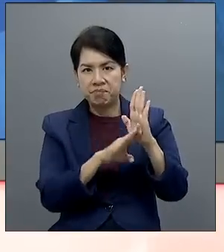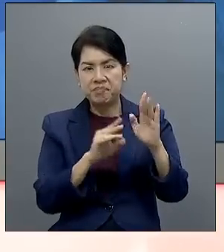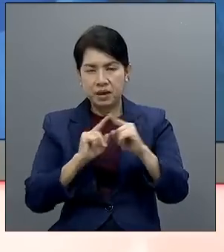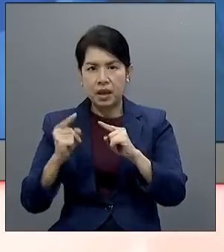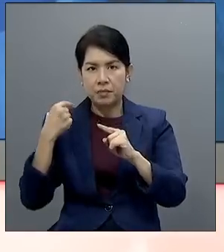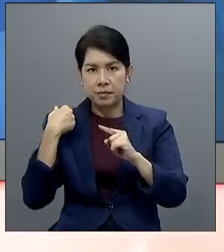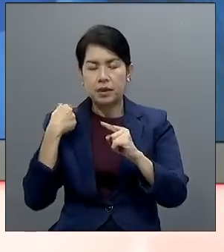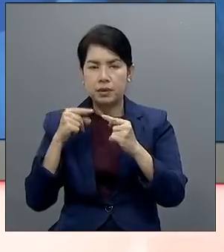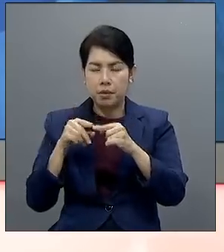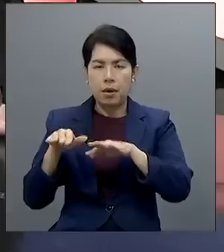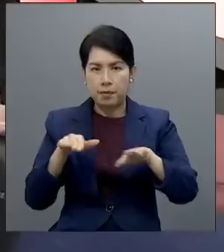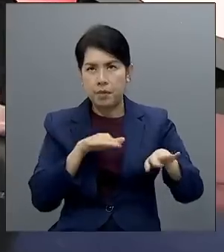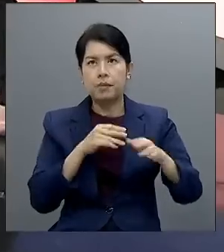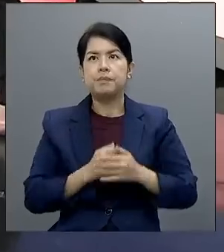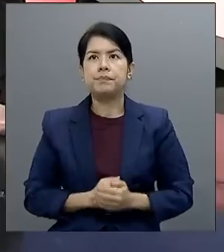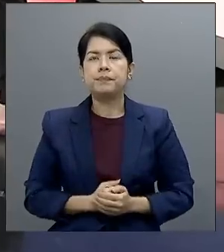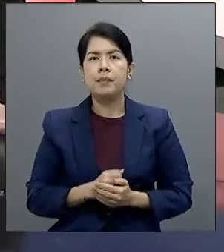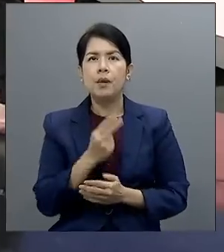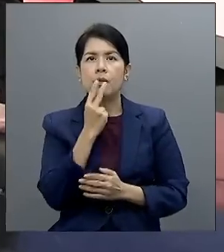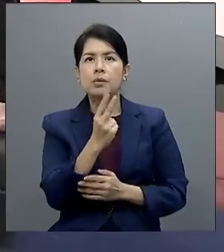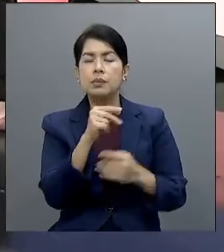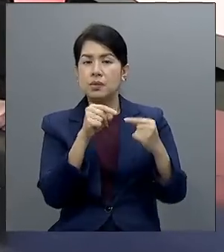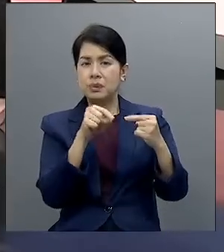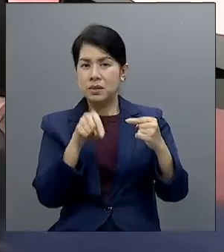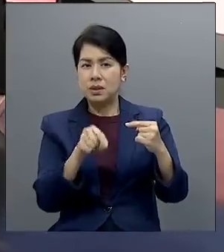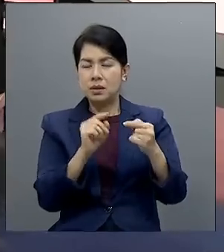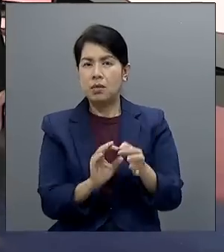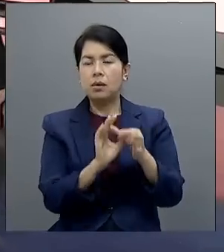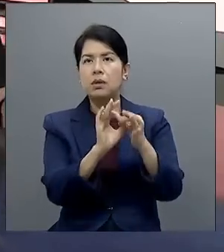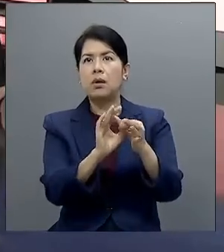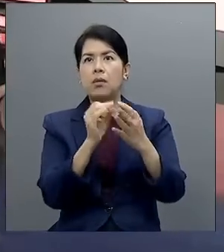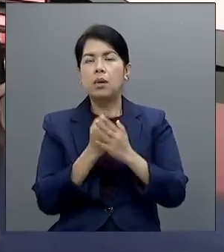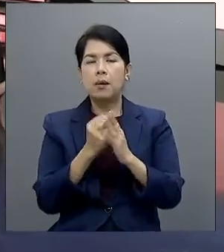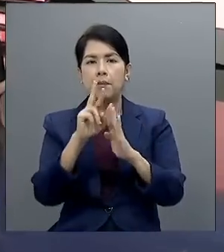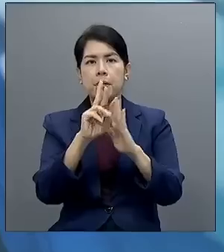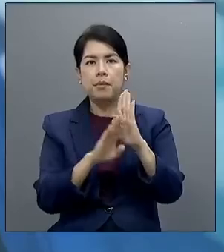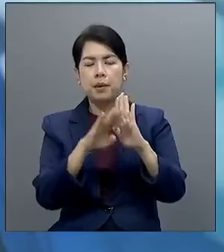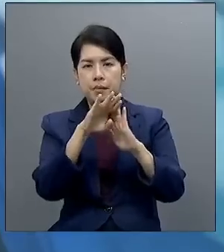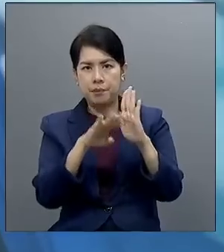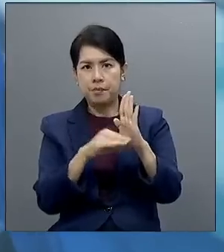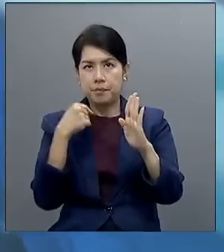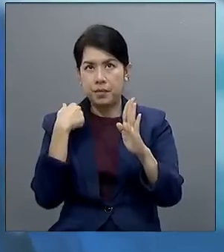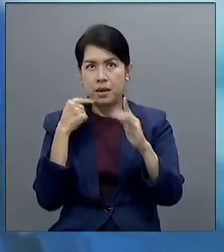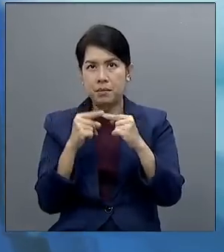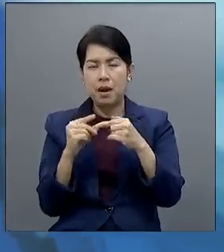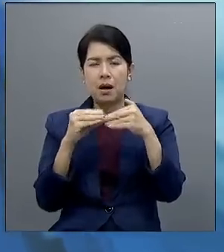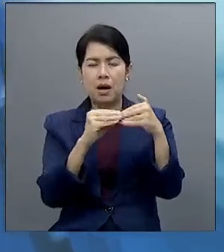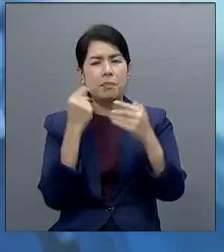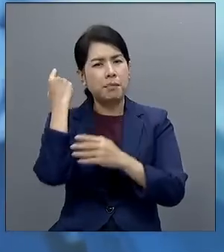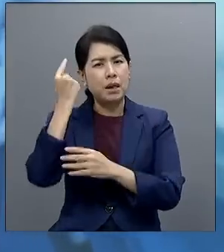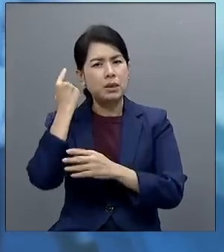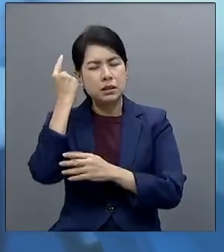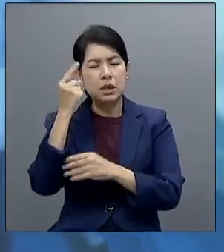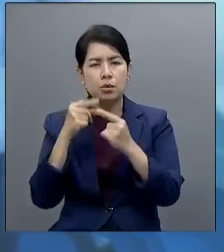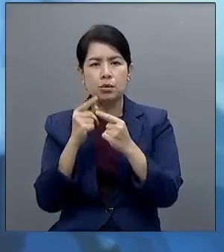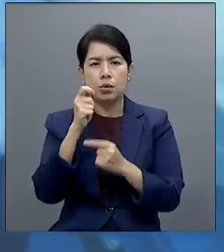คะคุณจะชะตาคุณผ่อนไว้ดีคะจุดนี้เนี่ยยังรวมถึงความปลอดภัยในเรื่องของการออกกฎระเบียบเรื่องของการทัวร์อวกาศอีกด้วยเพราะว่าเป็นอีก